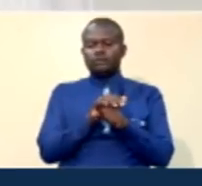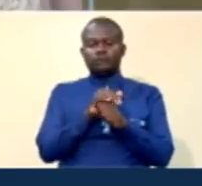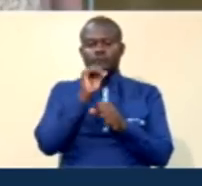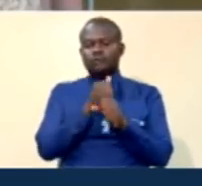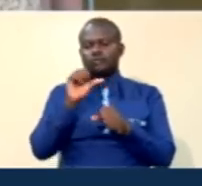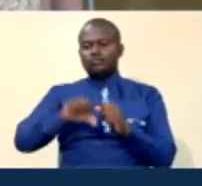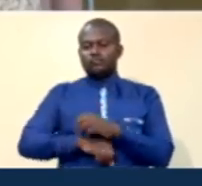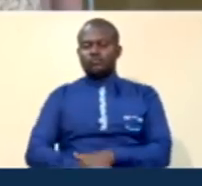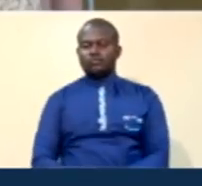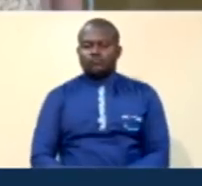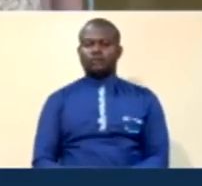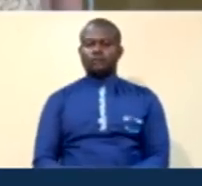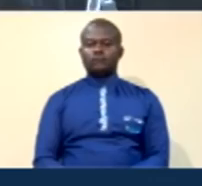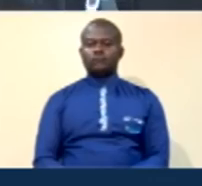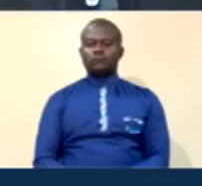tutazabatenguha.